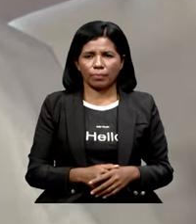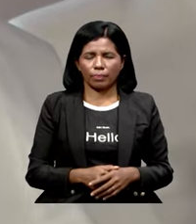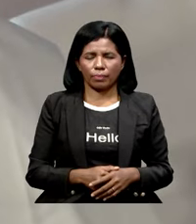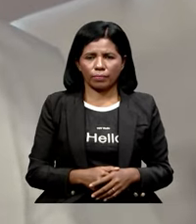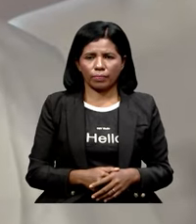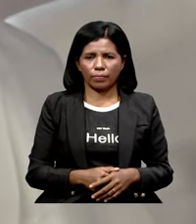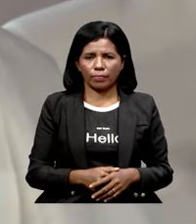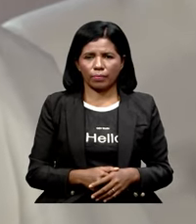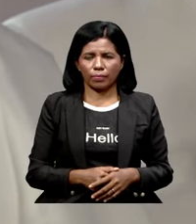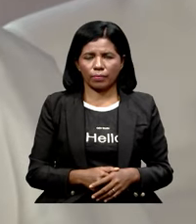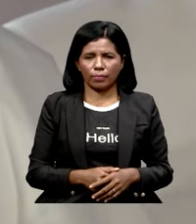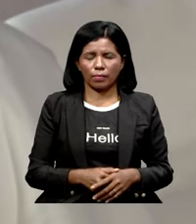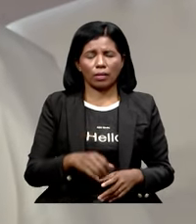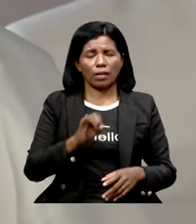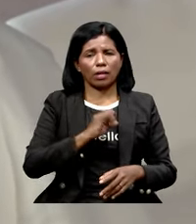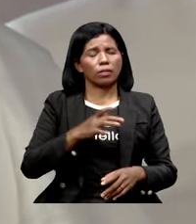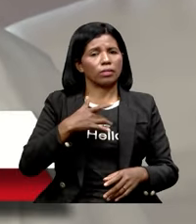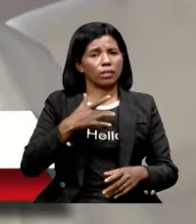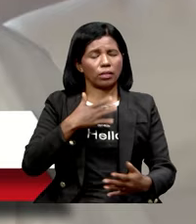orang saya